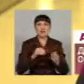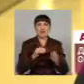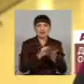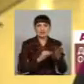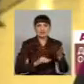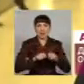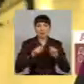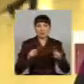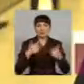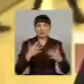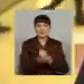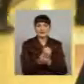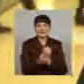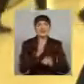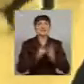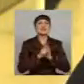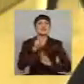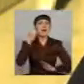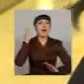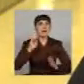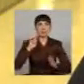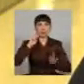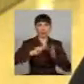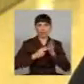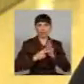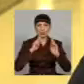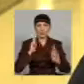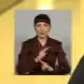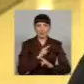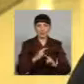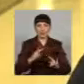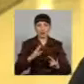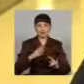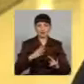То есть, как была изначально задумана опера, ни одна